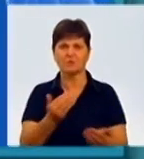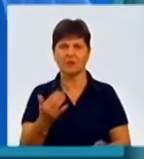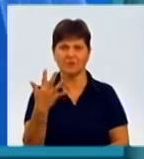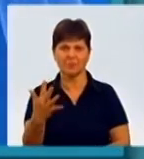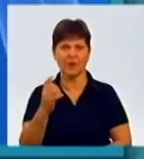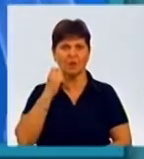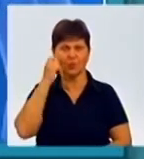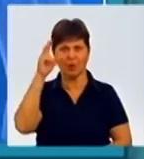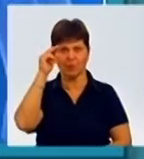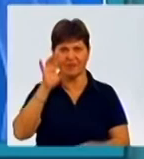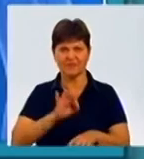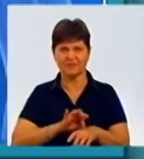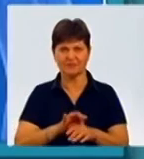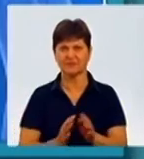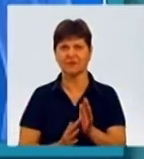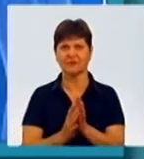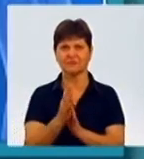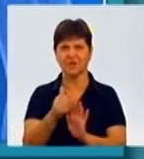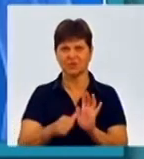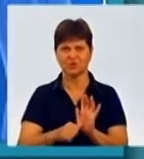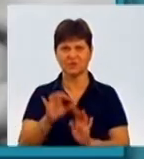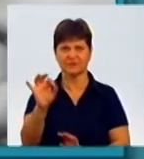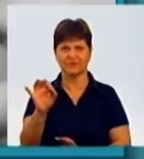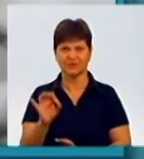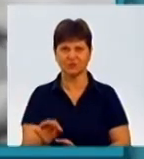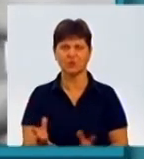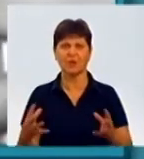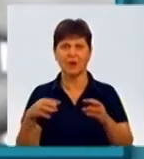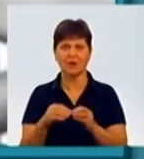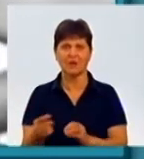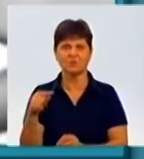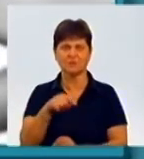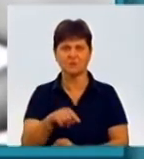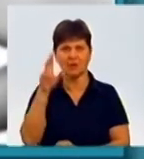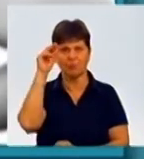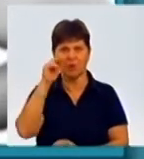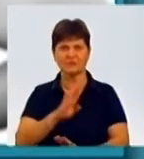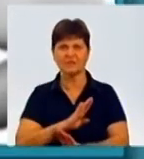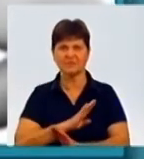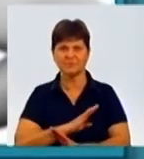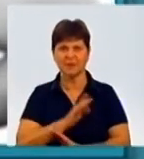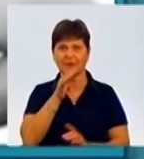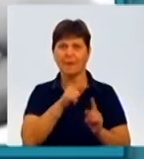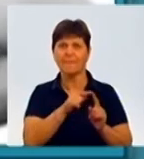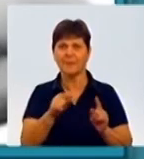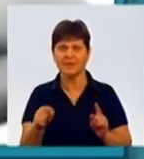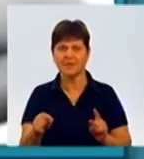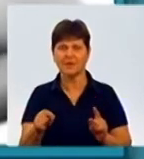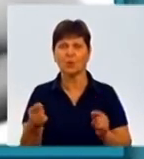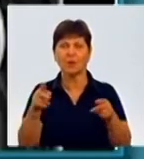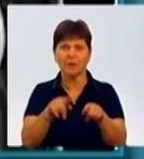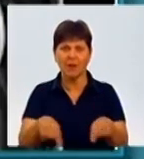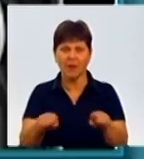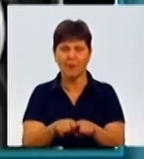показник захворюваності зріс майже на 6%. Разом з тим, показник смертності за той самий період зменшився на